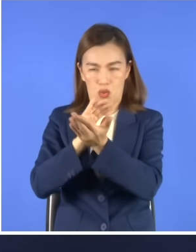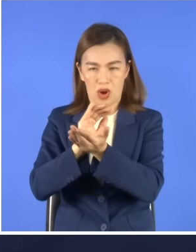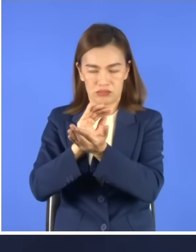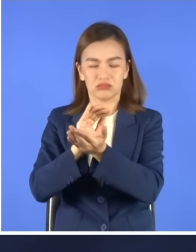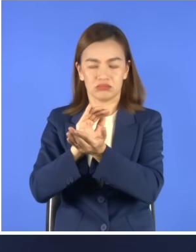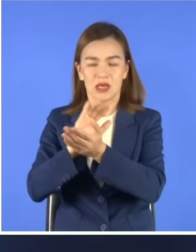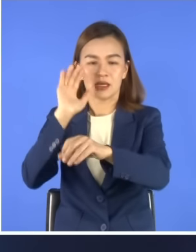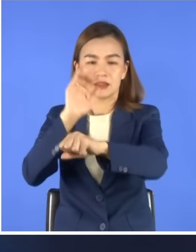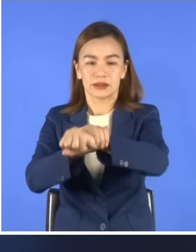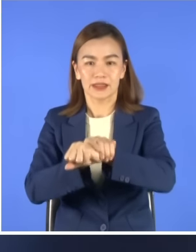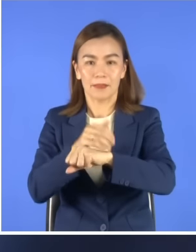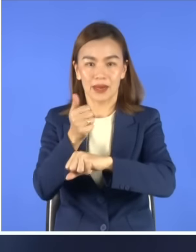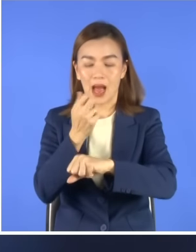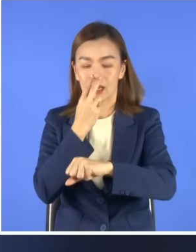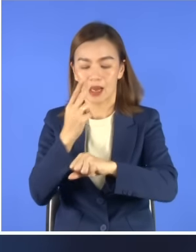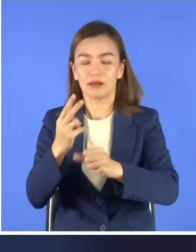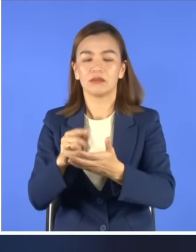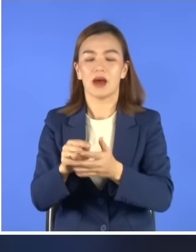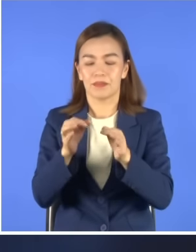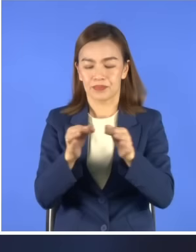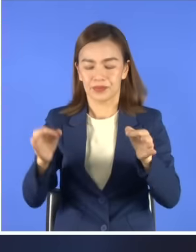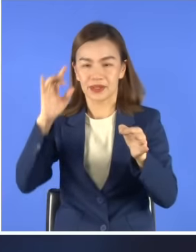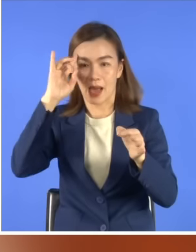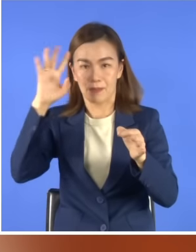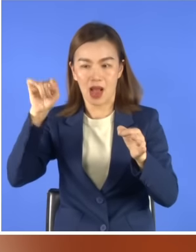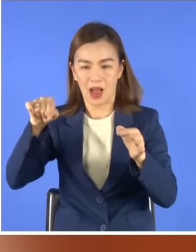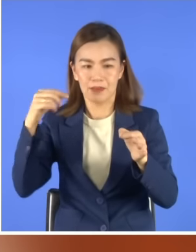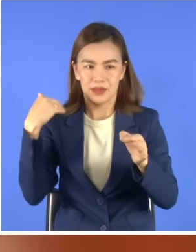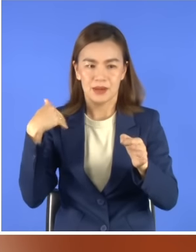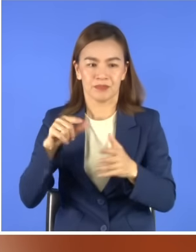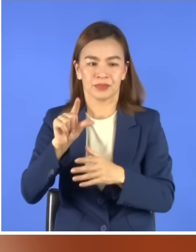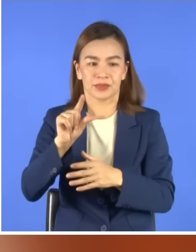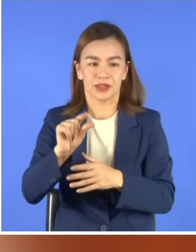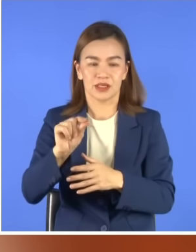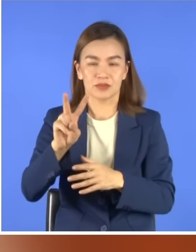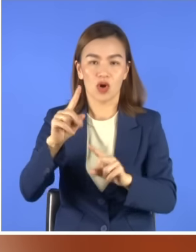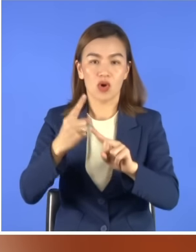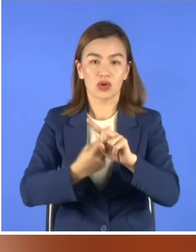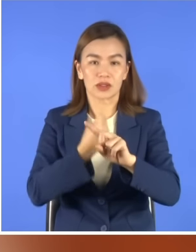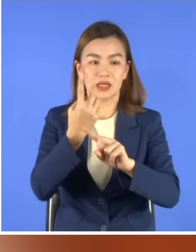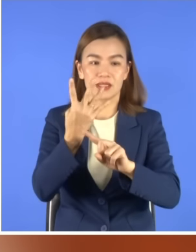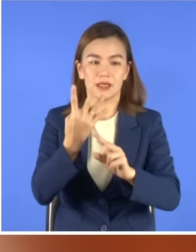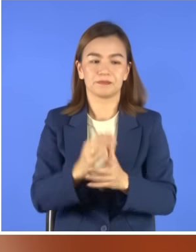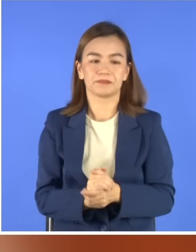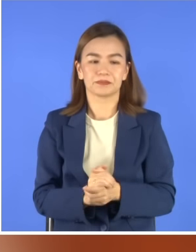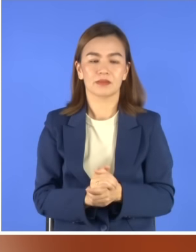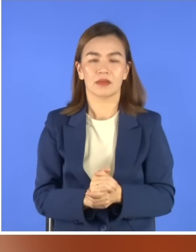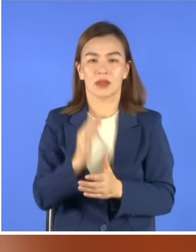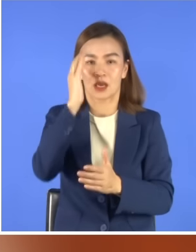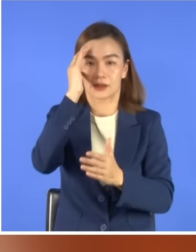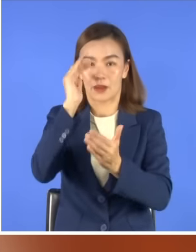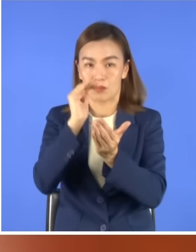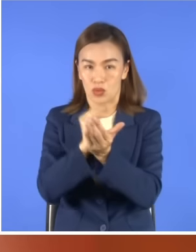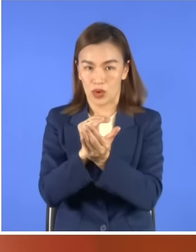พร้อมกับของกลางเป็นยาบ้าจำนวนหนึ่งเหตุการณ์ที่เกิดขึ้น22เมษายนสืบเนื่องจากพันตำรวจโทสยุม